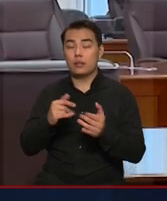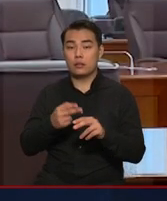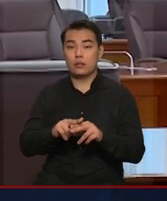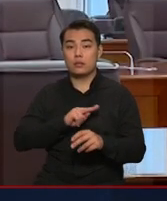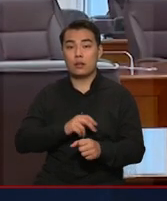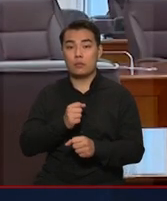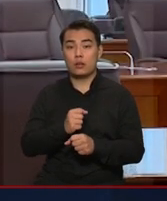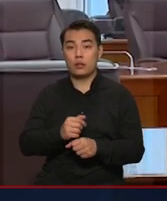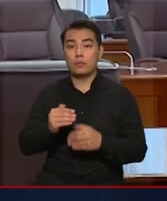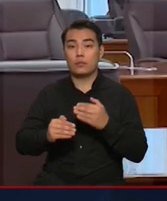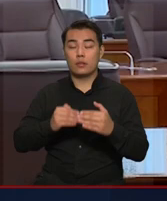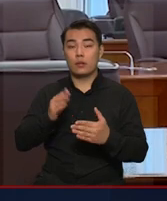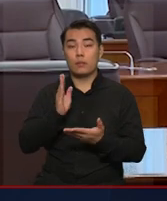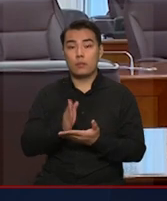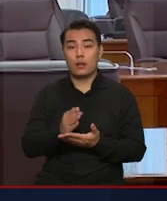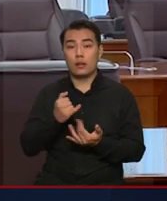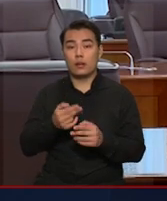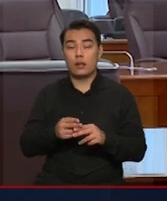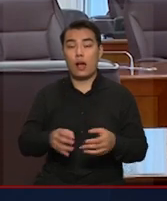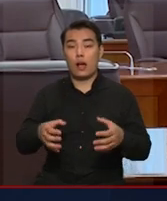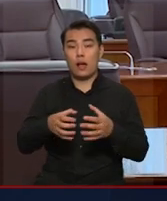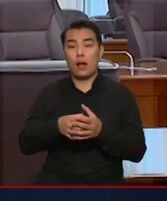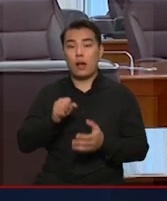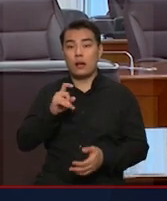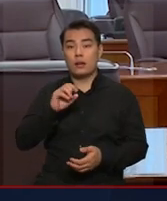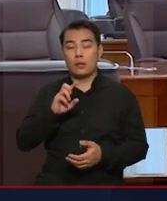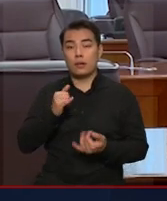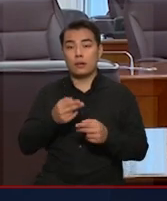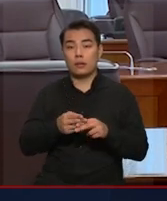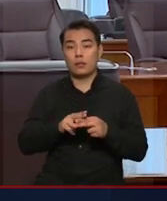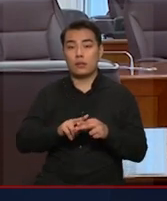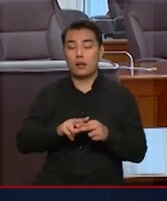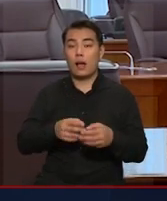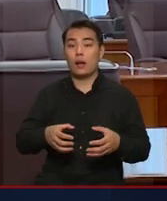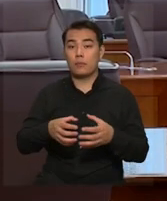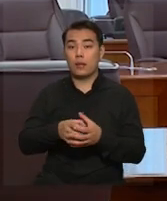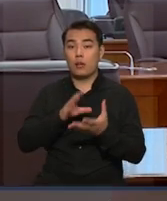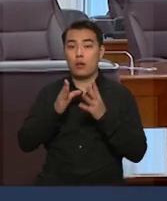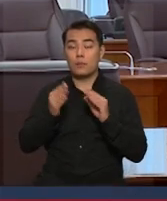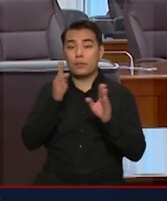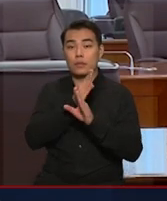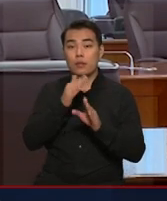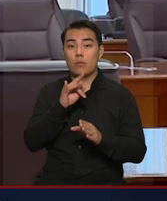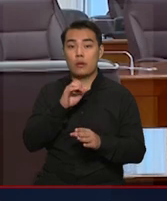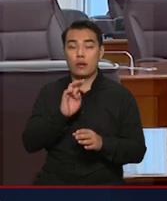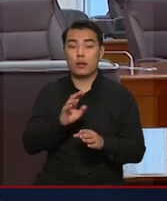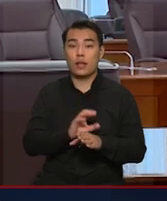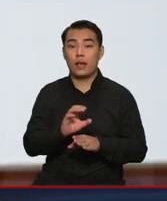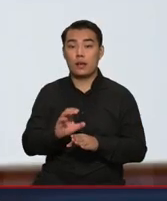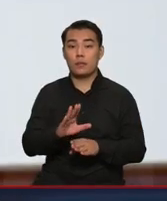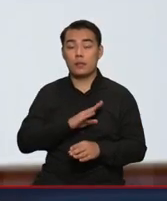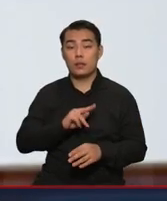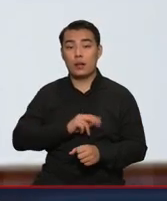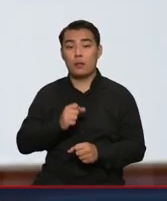саласында да жетістіктер баршылық. Алғаш рет Біріккен Араб Әмірлігінің энергетикалық компаниясы мен табиғи уранды жеткізу туралы келісімшарт жасады.